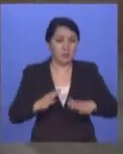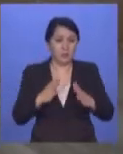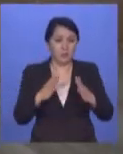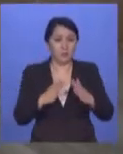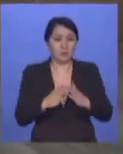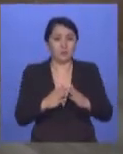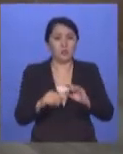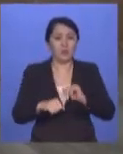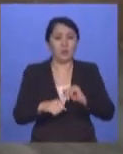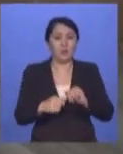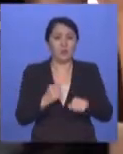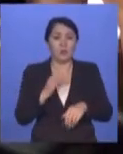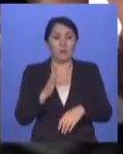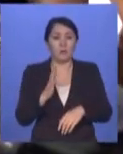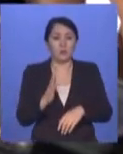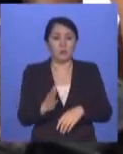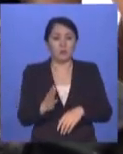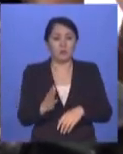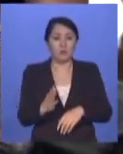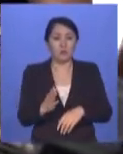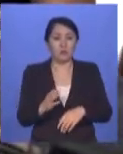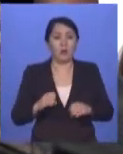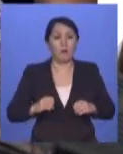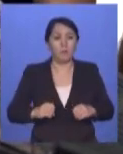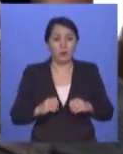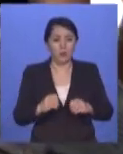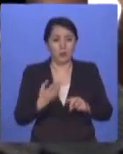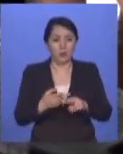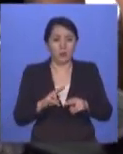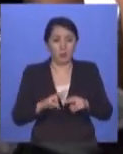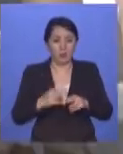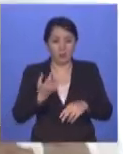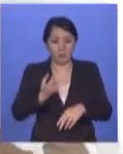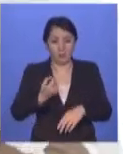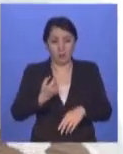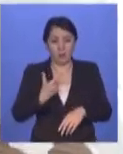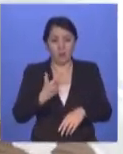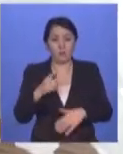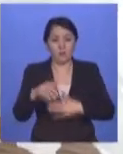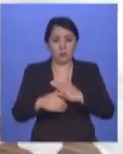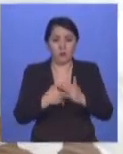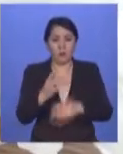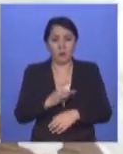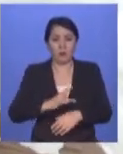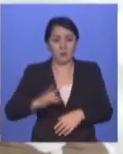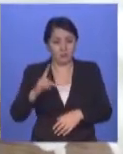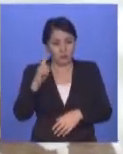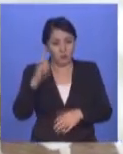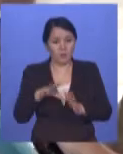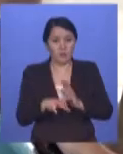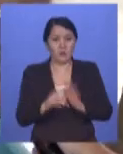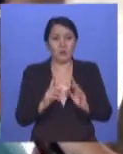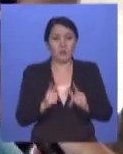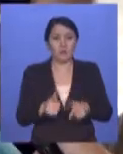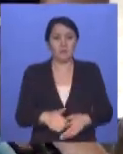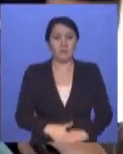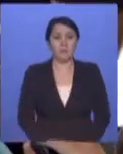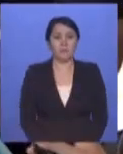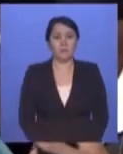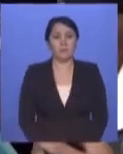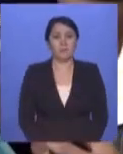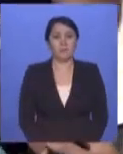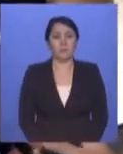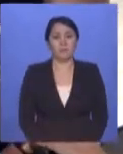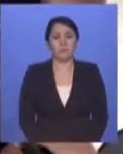баспанасы жарамсыз деп танылды. Бау бақша өстіріп, жер үйде тұру ұнағандықтан бірлік шағын ауданын ойланбастан таңдадым, дейді ол. Бірден асып құлап